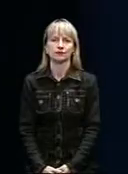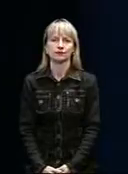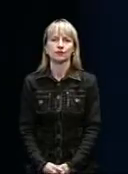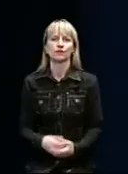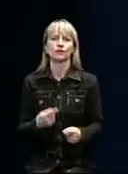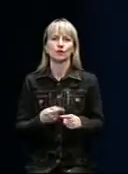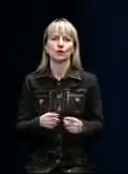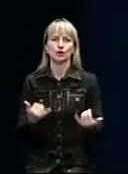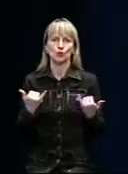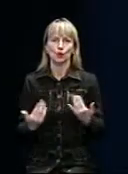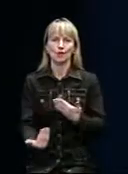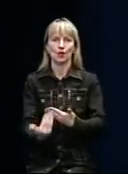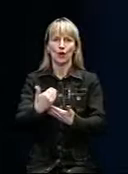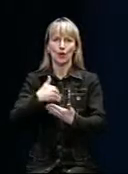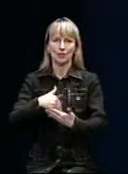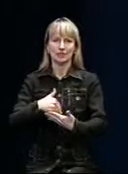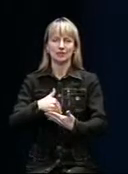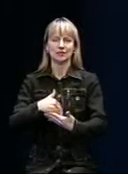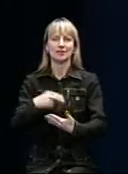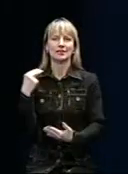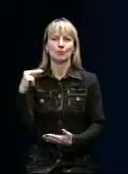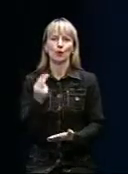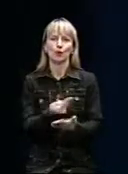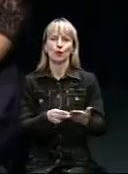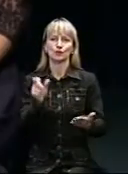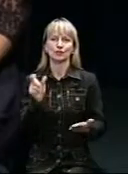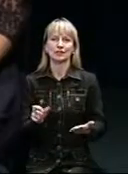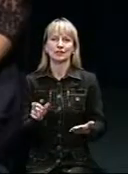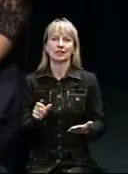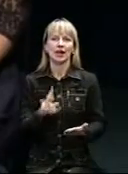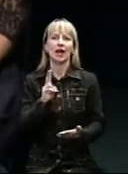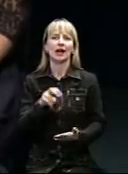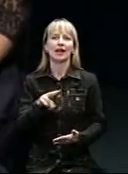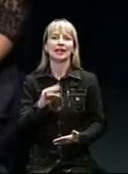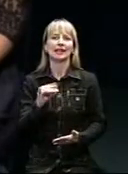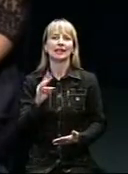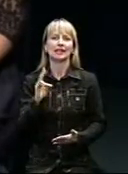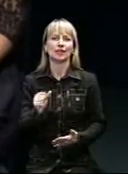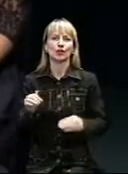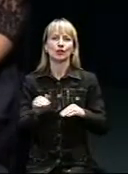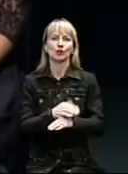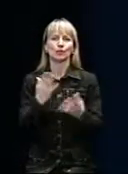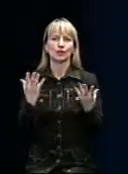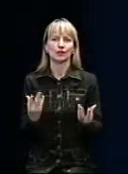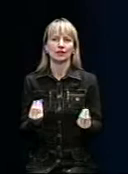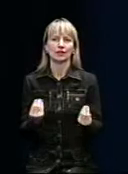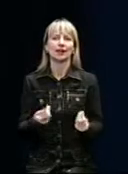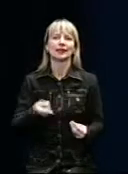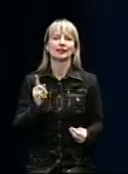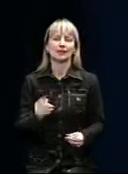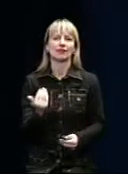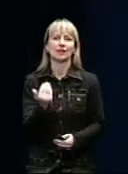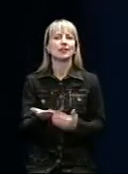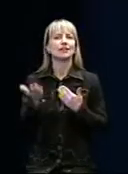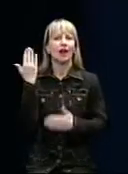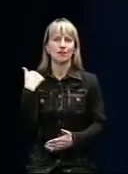Отже, сьогодні до нас в гості завітала запорізька художниця Дар'я Калініна. Доброго дня, Дар'я. Доброго дня. Ну, насправді, ви давно